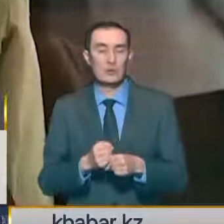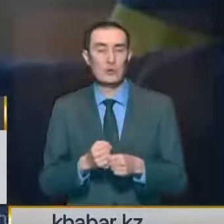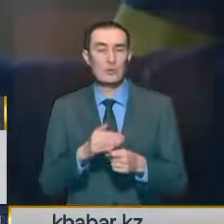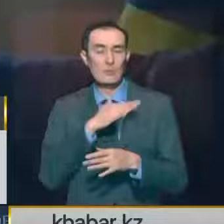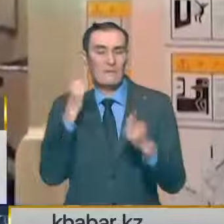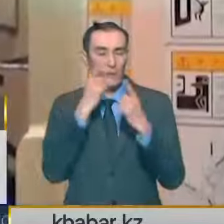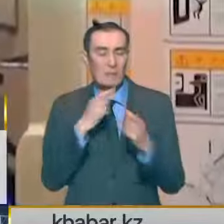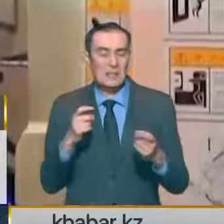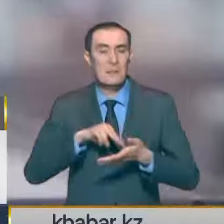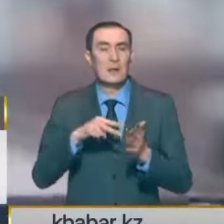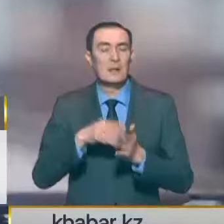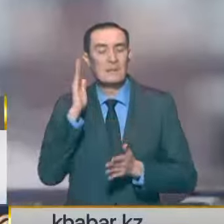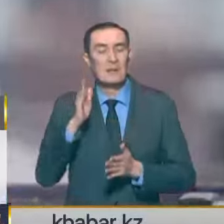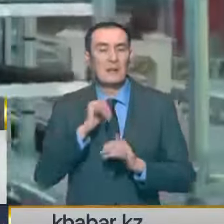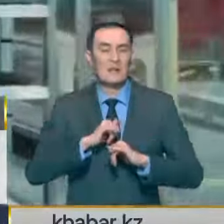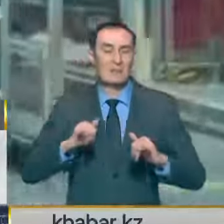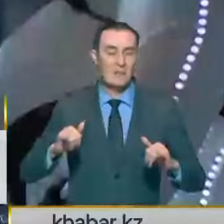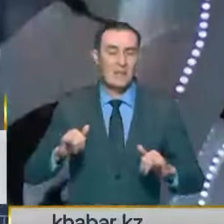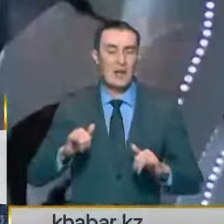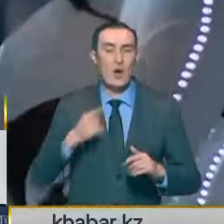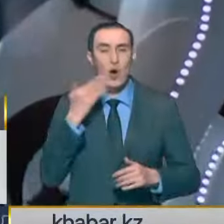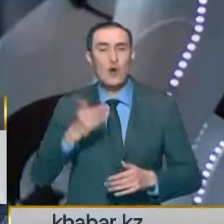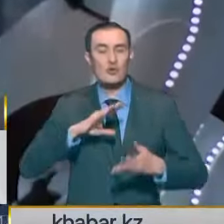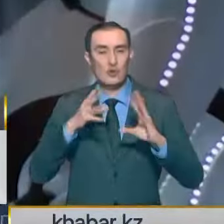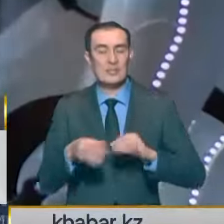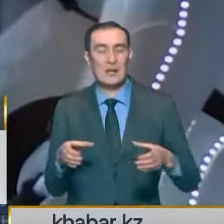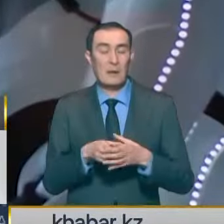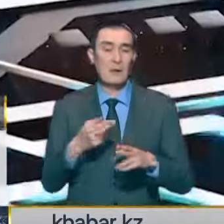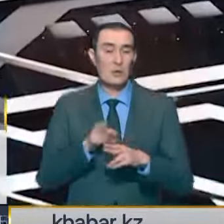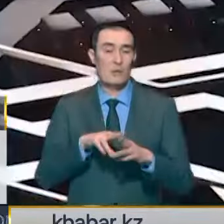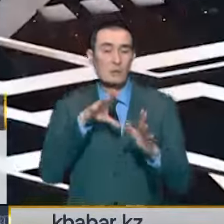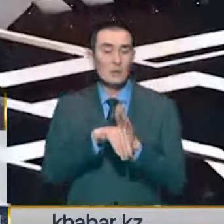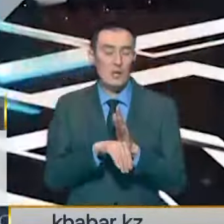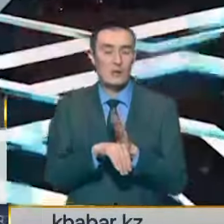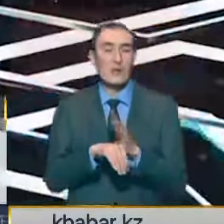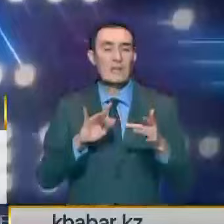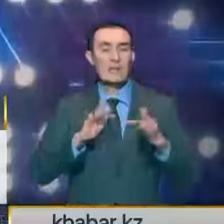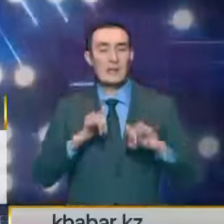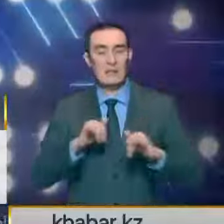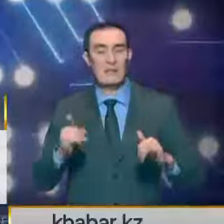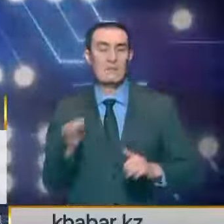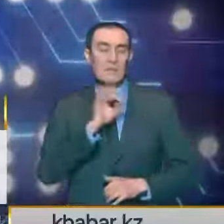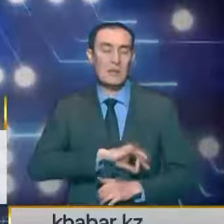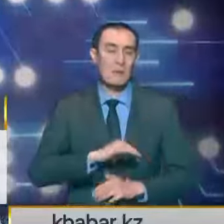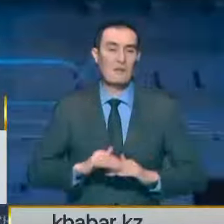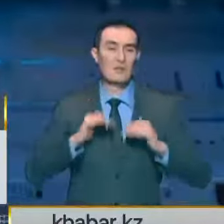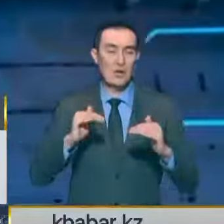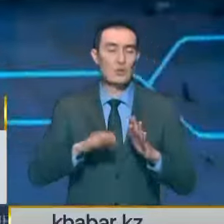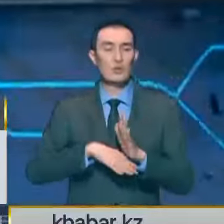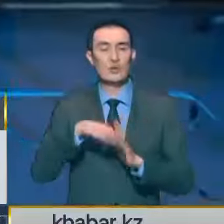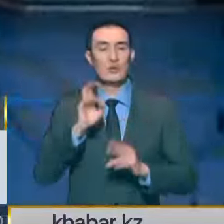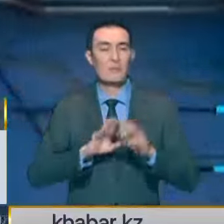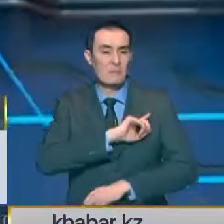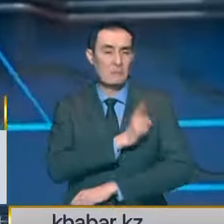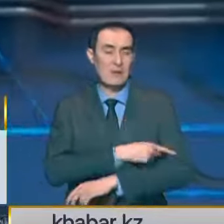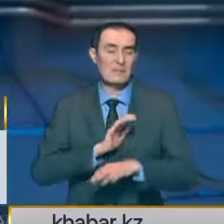данных, прогнозирования, формирования отчетности. Компании, которые внедряют нейросети, повышают прибыль, улучшают